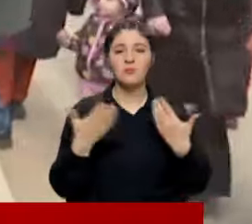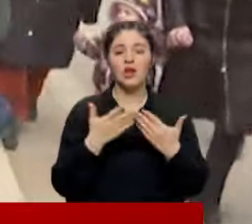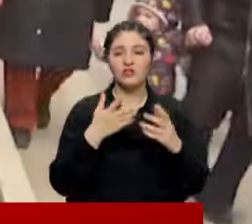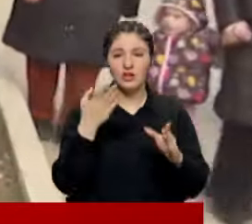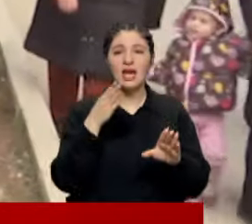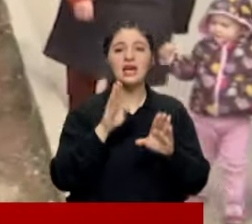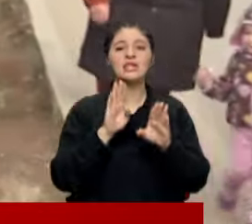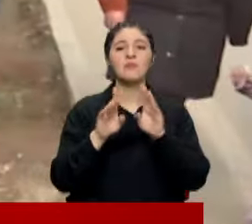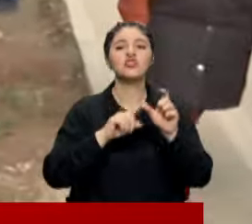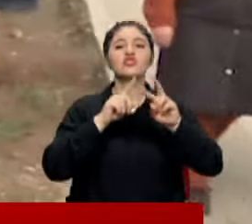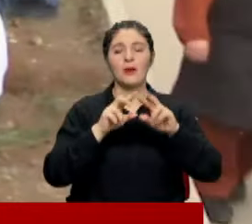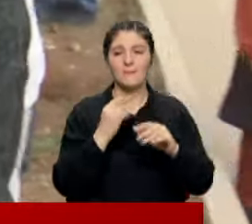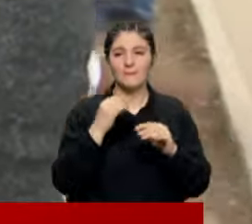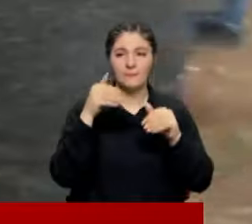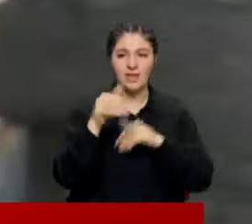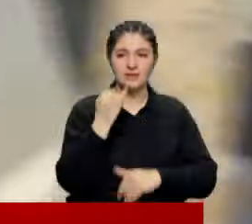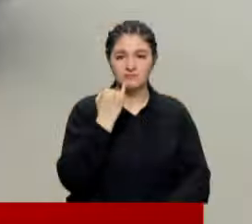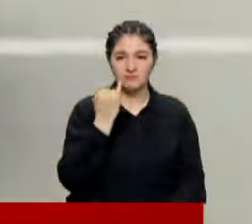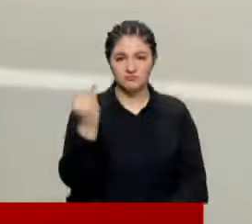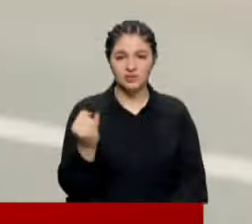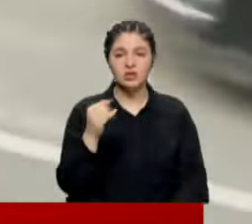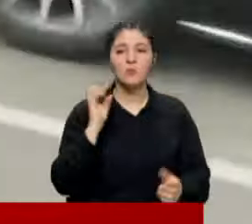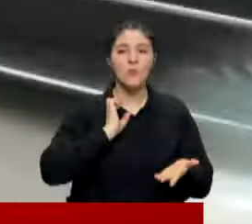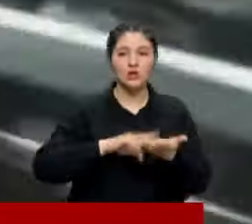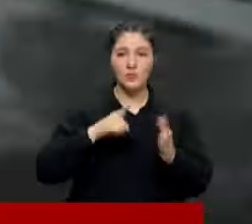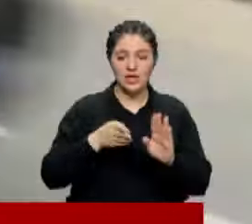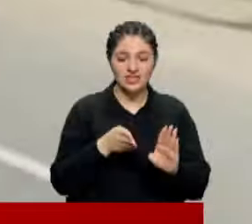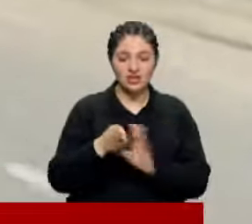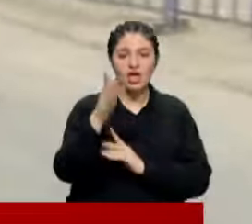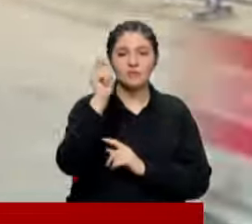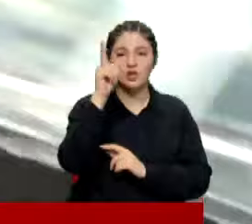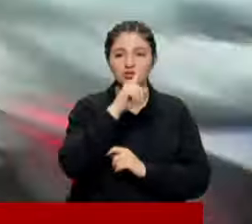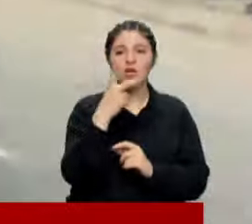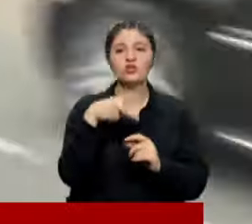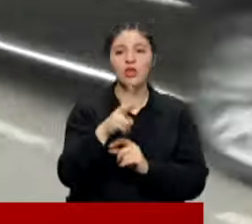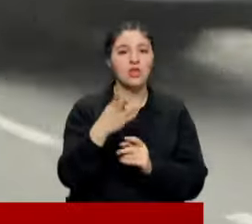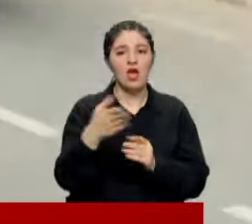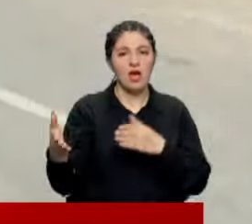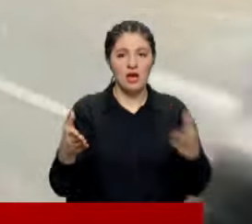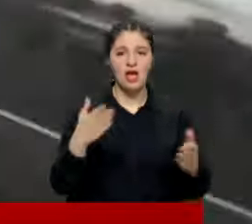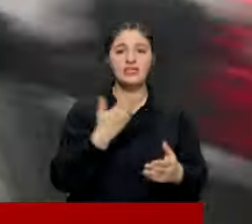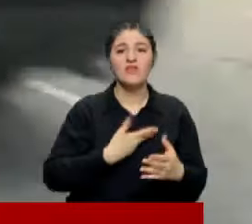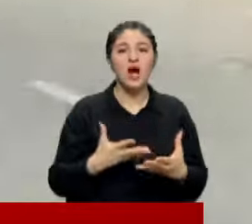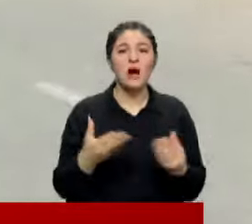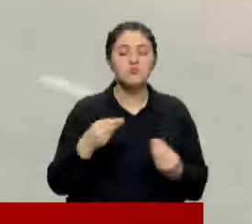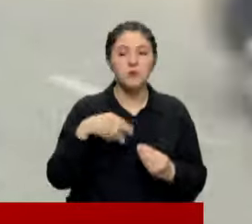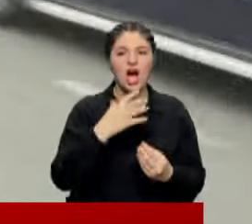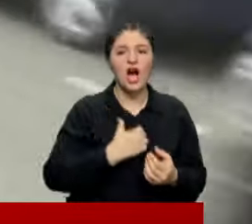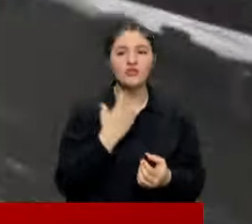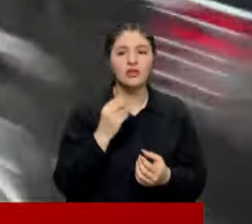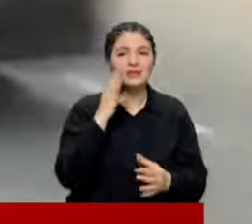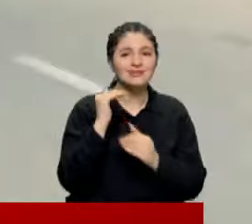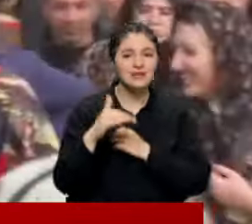Kahramanmaraş'taki Kapıçam Mezarlığı'nı ziyarete geldi. Protokol buradan geçecek diye yol ikiye ayrıldı. Sevdiklerini kaybeden, acısı